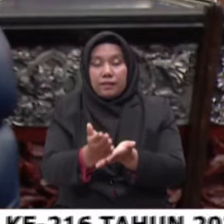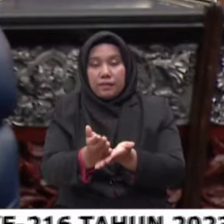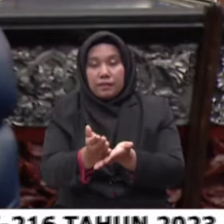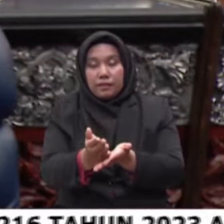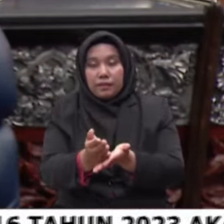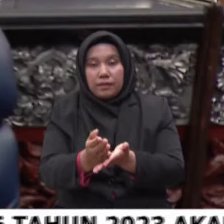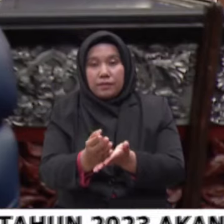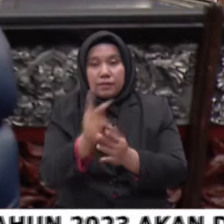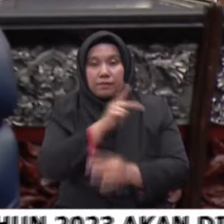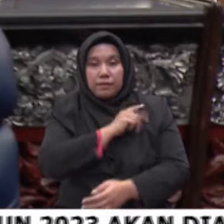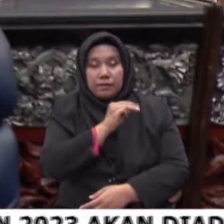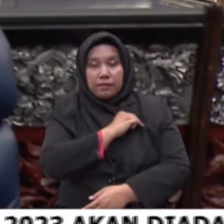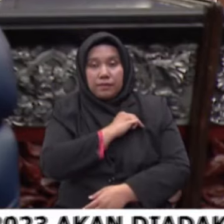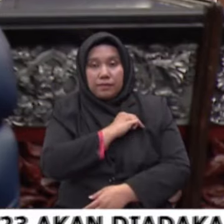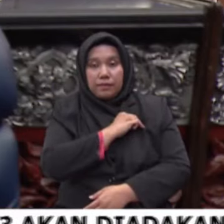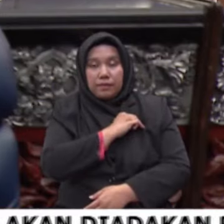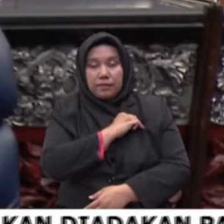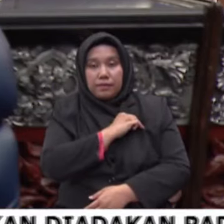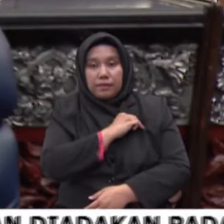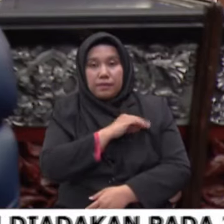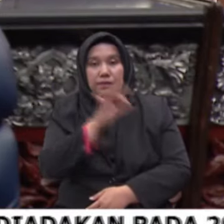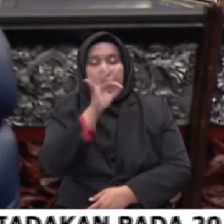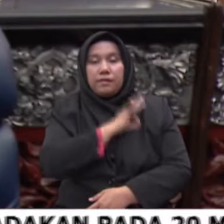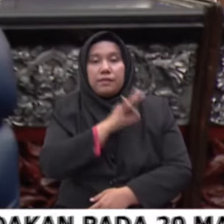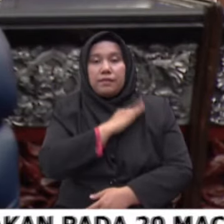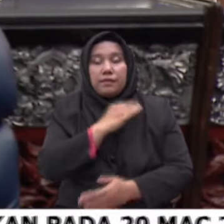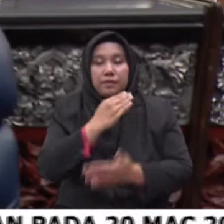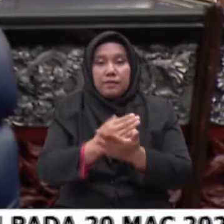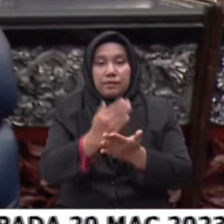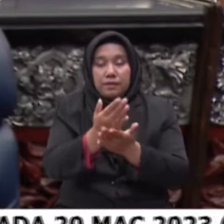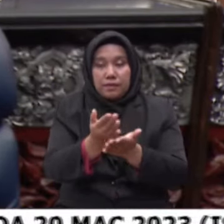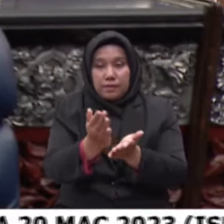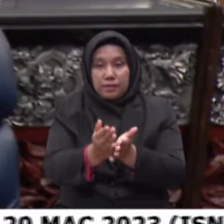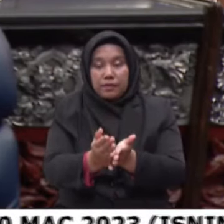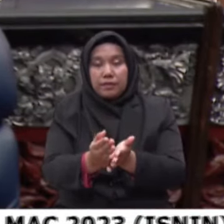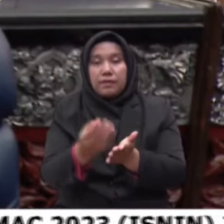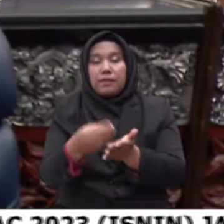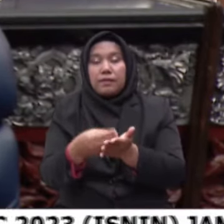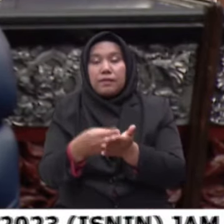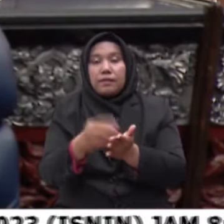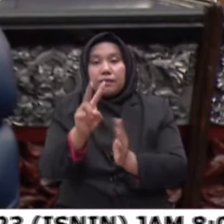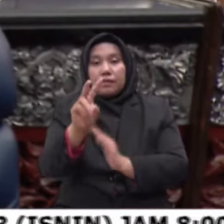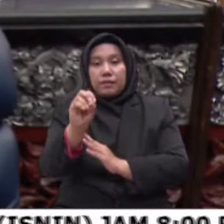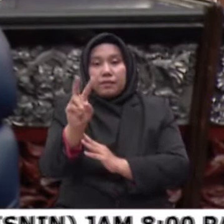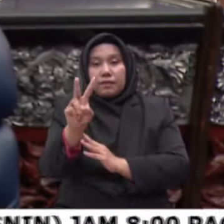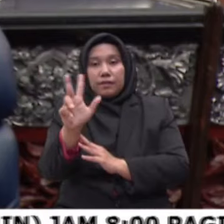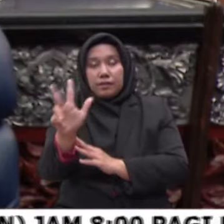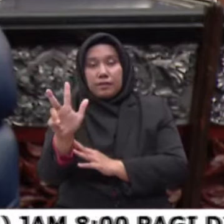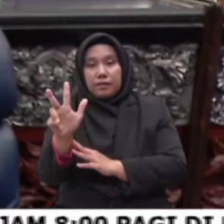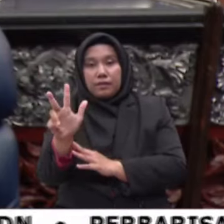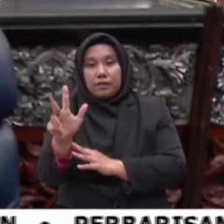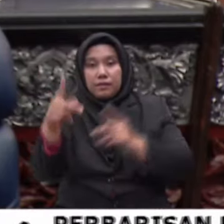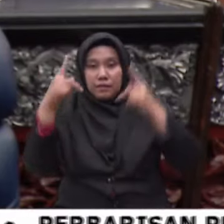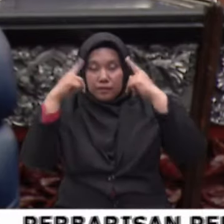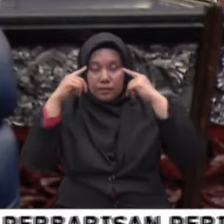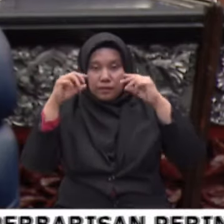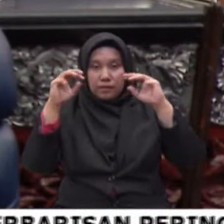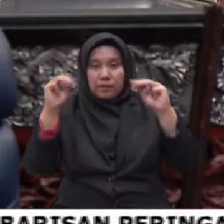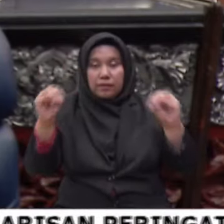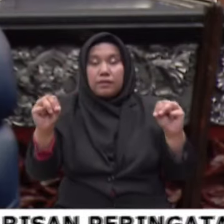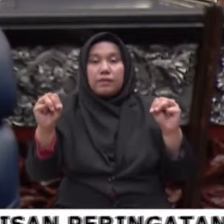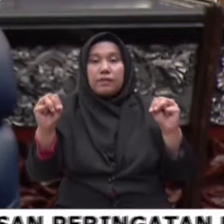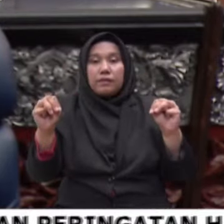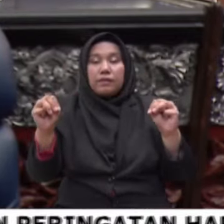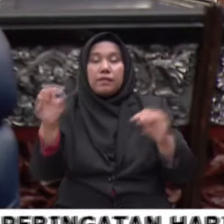er belanjawan 2023 ini. Yang Amat Berhormat Perdana Menteri telah menyatakan